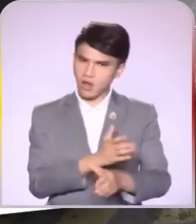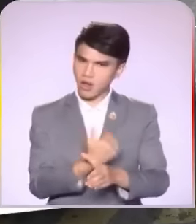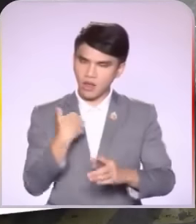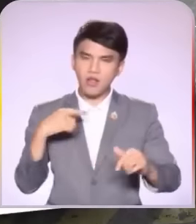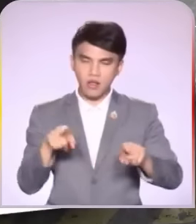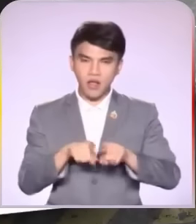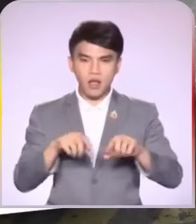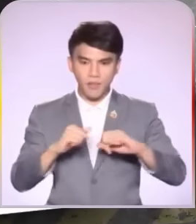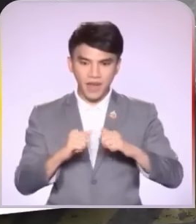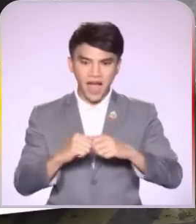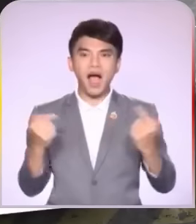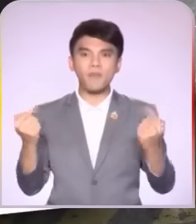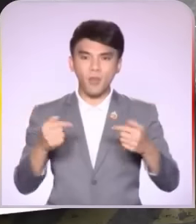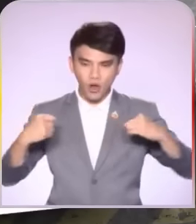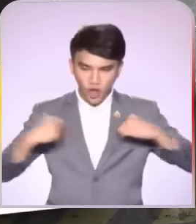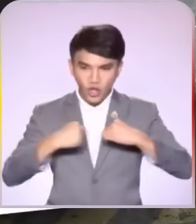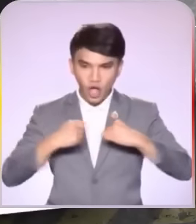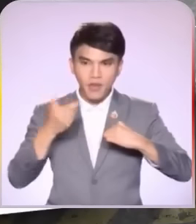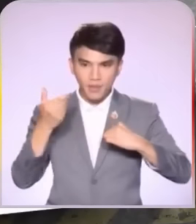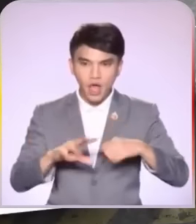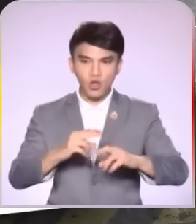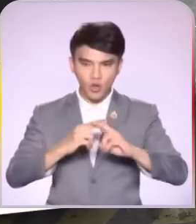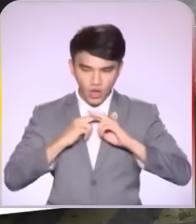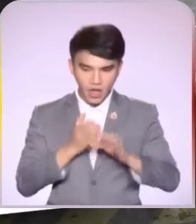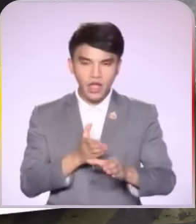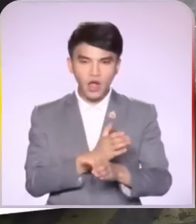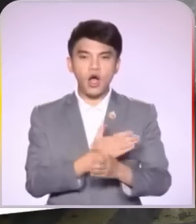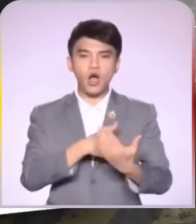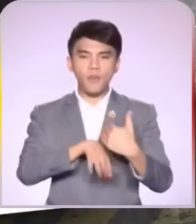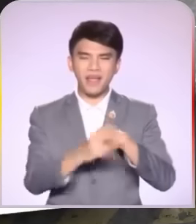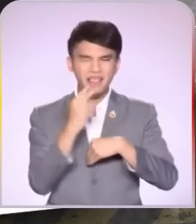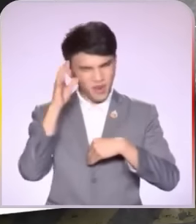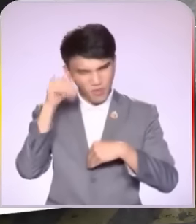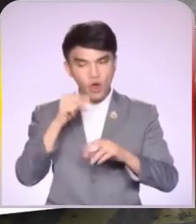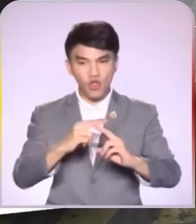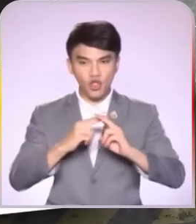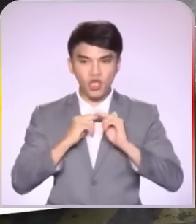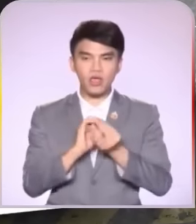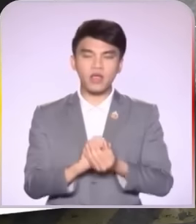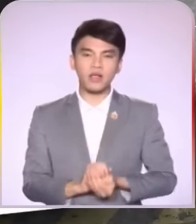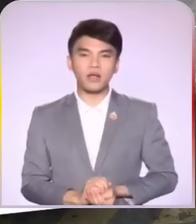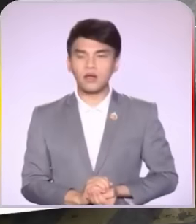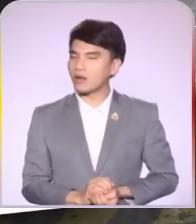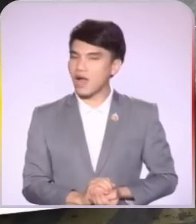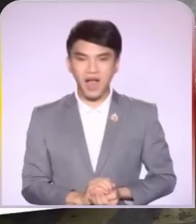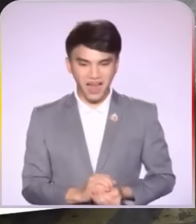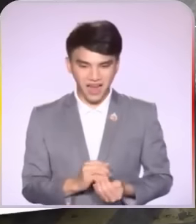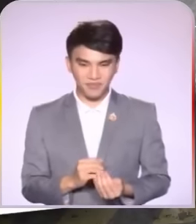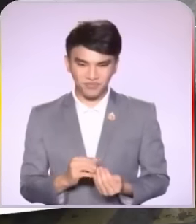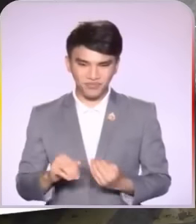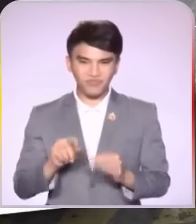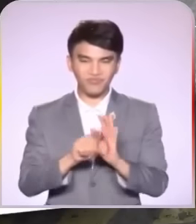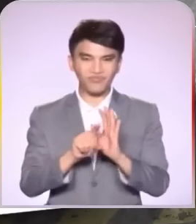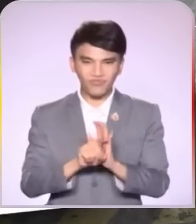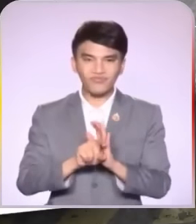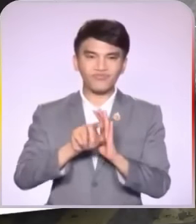คยมีเหตุทะเลาะวิวาทแล้วต่อยกันมาก่อนตัวเธอเคยไปที่วินนะครับเคยเห็นพ่อของมือยิงขับรถยนต์ผ่านมา2